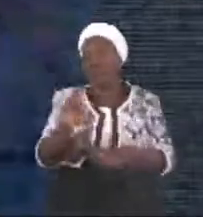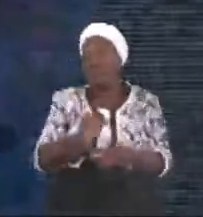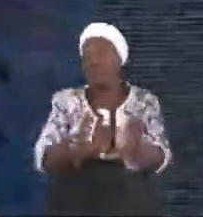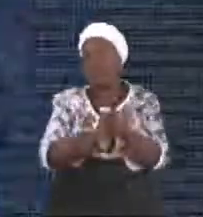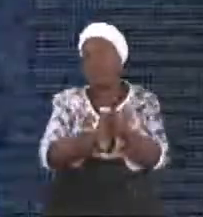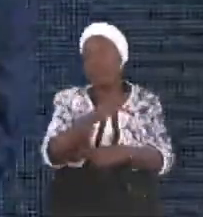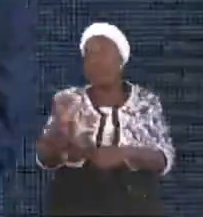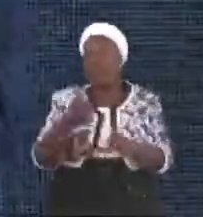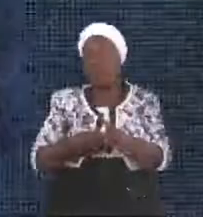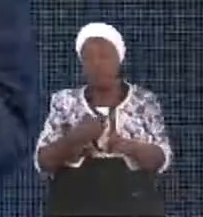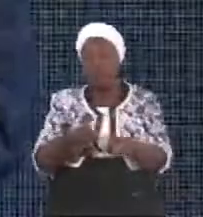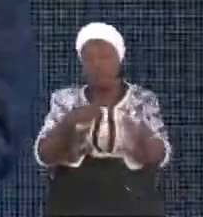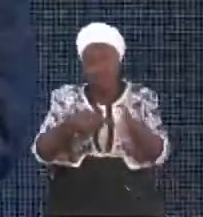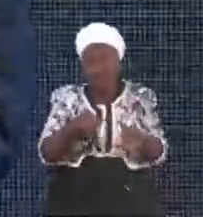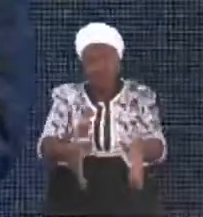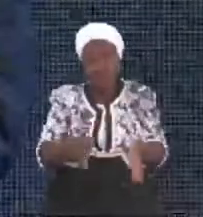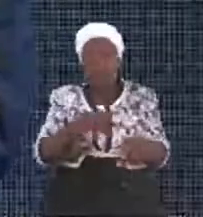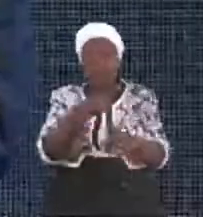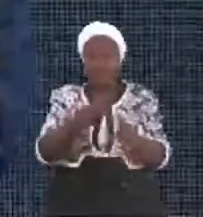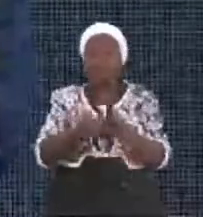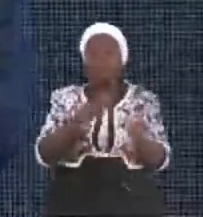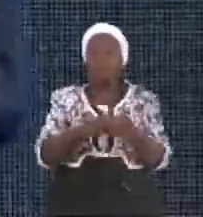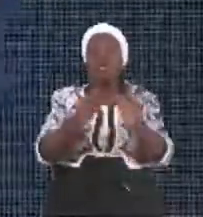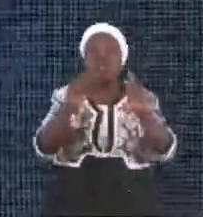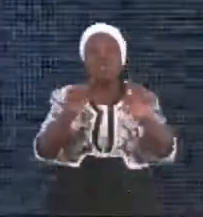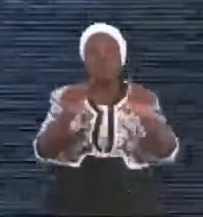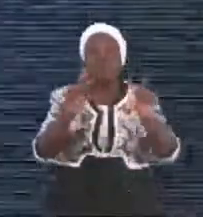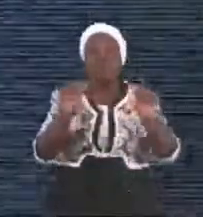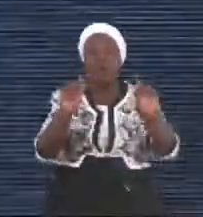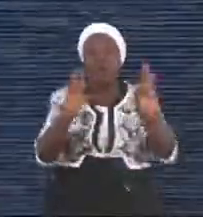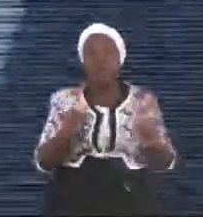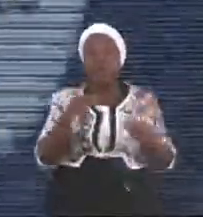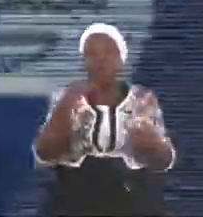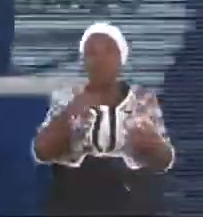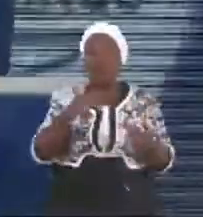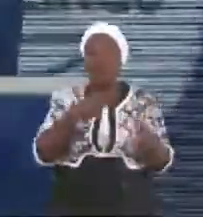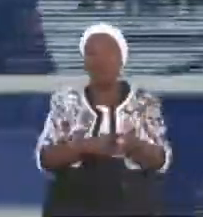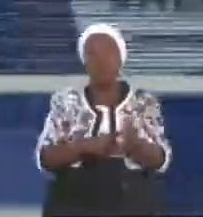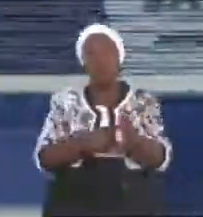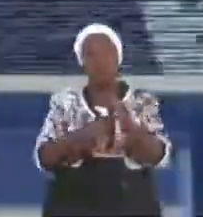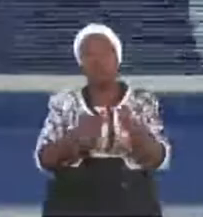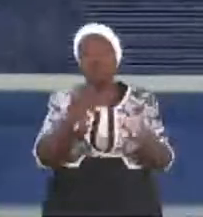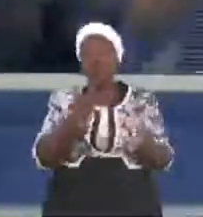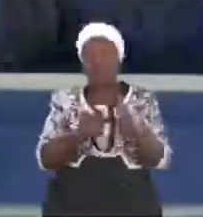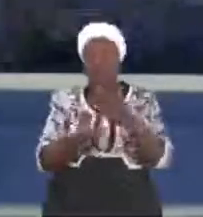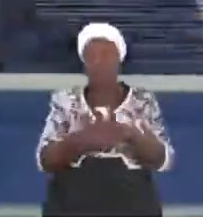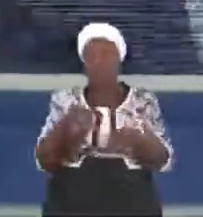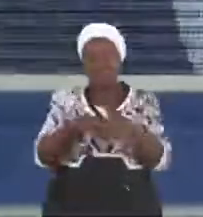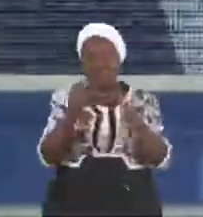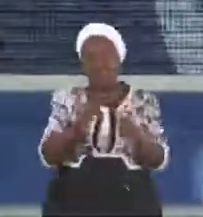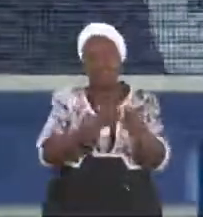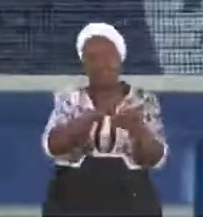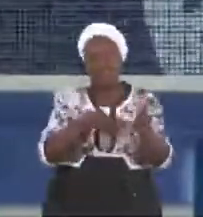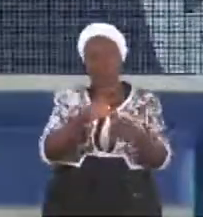au loin du lieu principal de cette croisade. dans toutes les parties de notre pays et